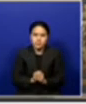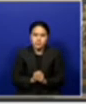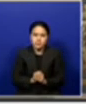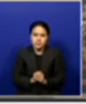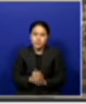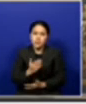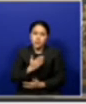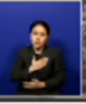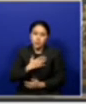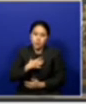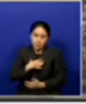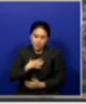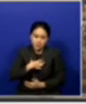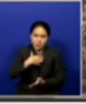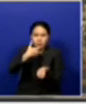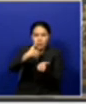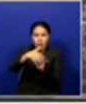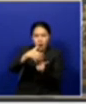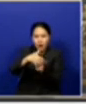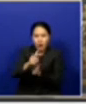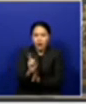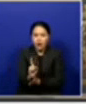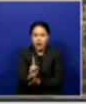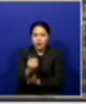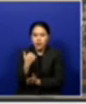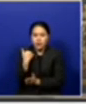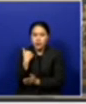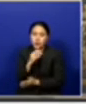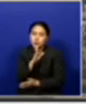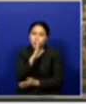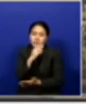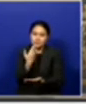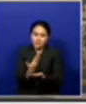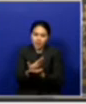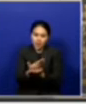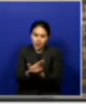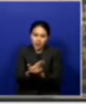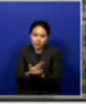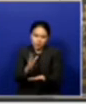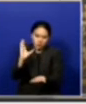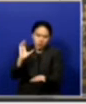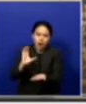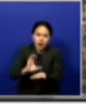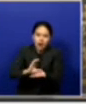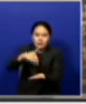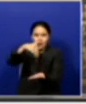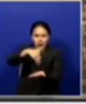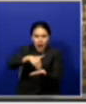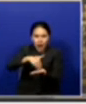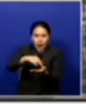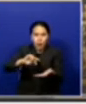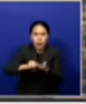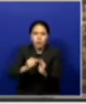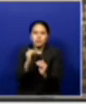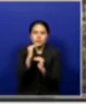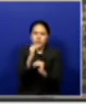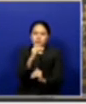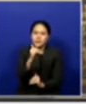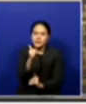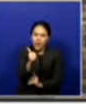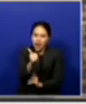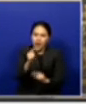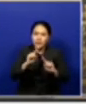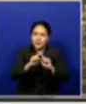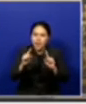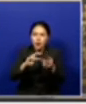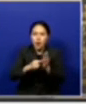ประธานว่าการที่จะเอาไปใช้งบกลางเนี่ยเราก็อนุมัติกรอบให้ได้แต่ต้องรักษากรอบวินัยเงินกันการ